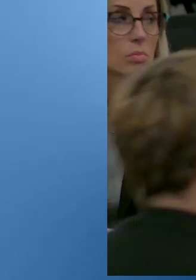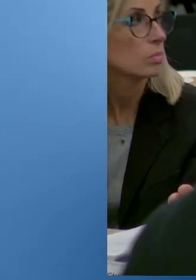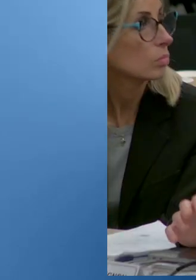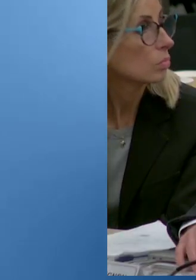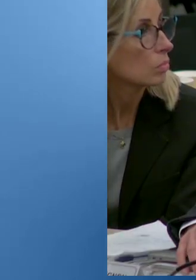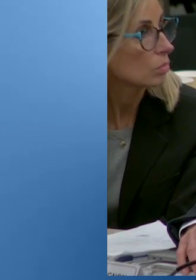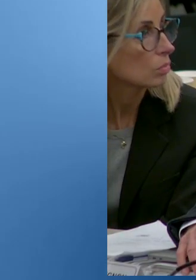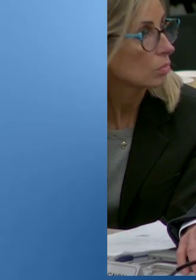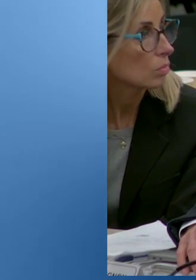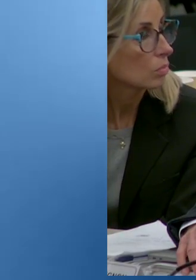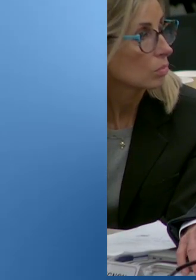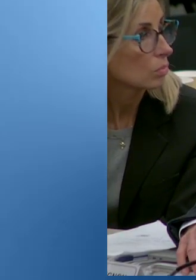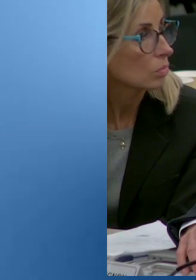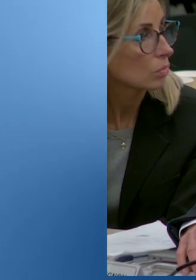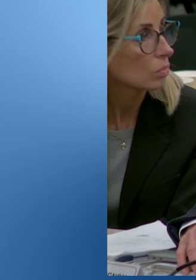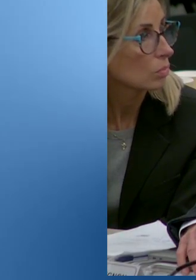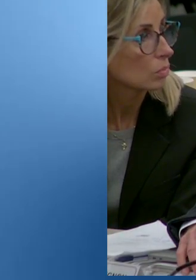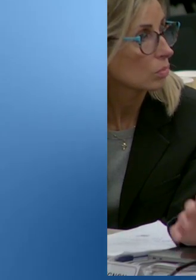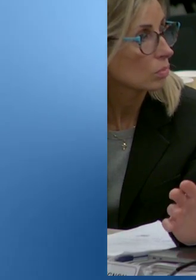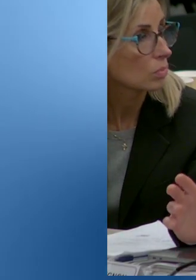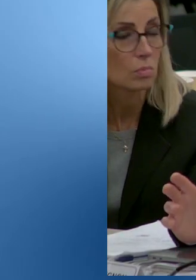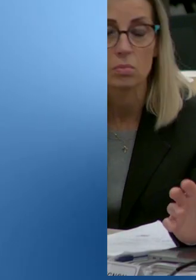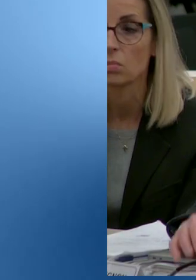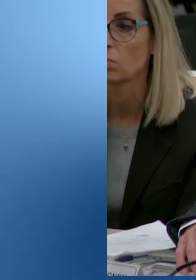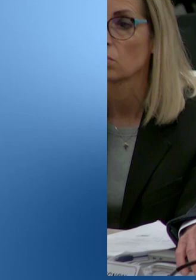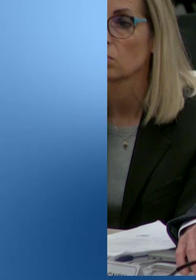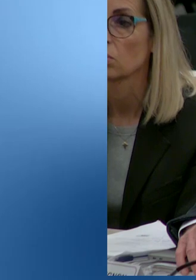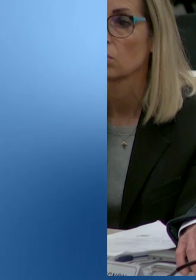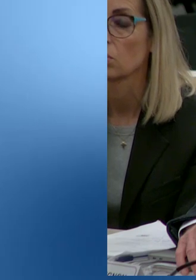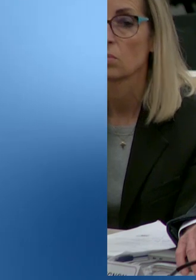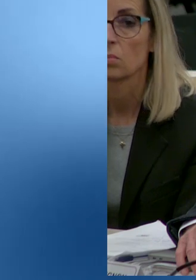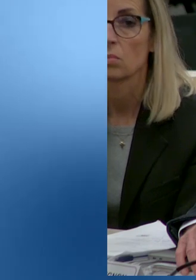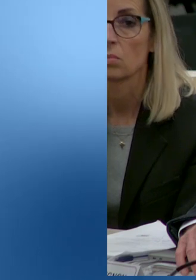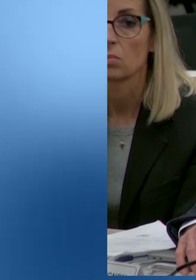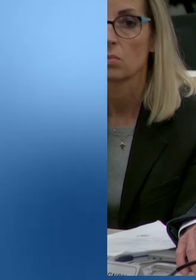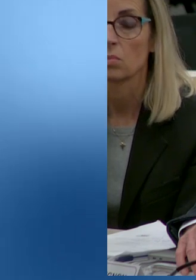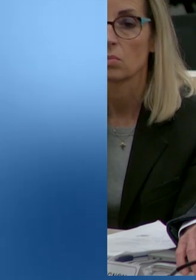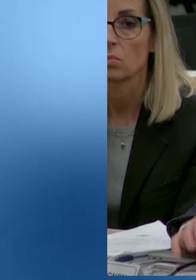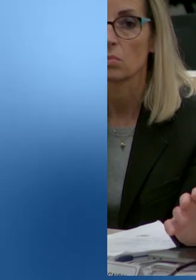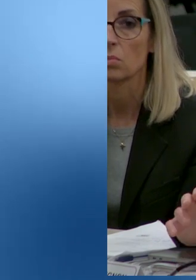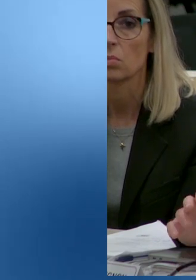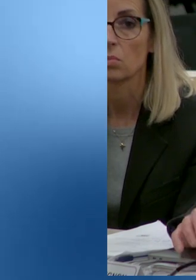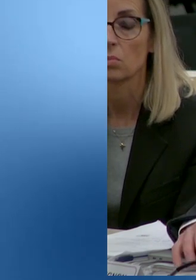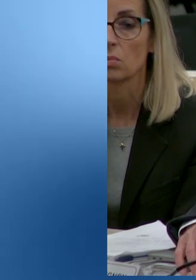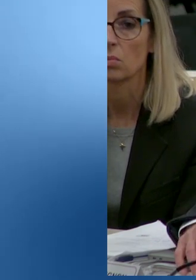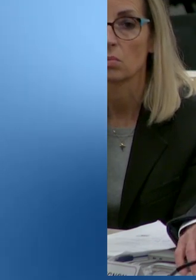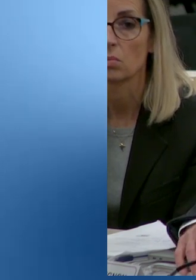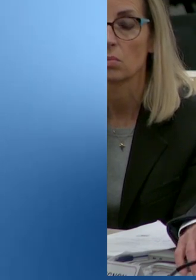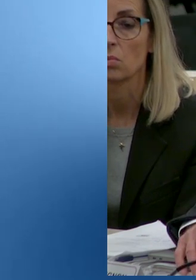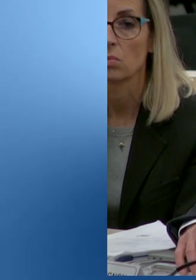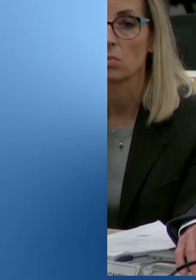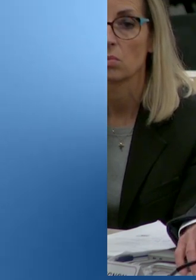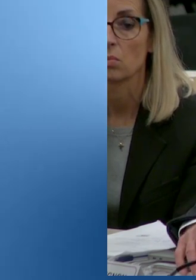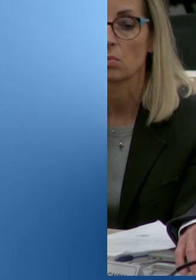privé avec lui pour pour étudier sa situation l'accompagner lui expliquer monsieur confesson a parlé de d'un collectif qui avait pris cette